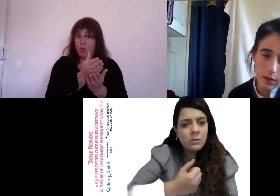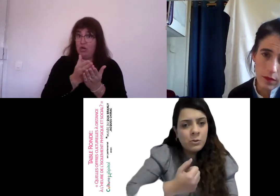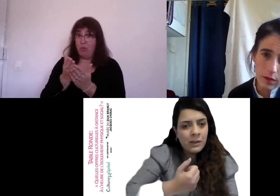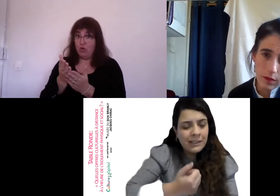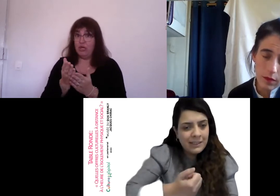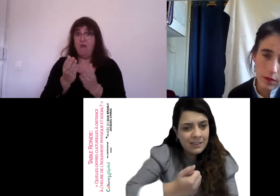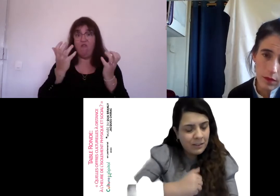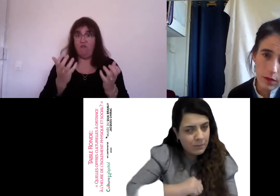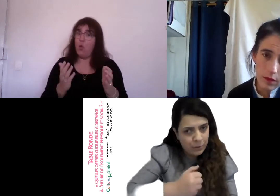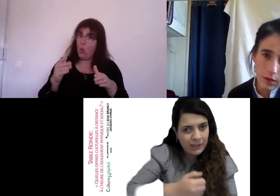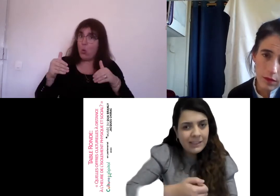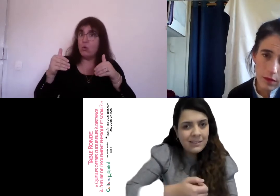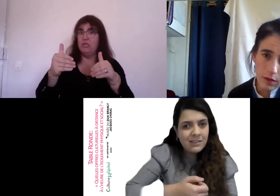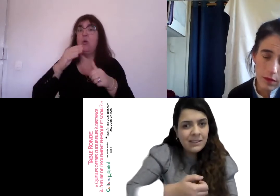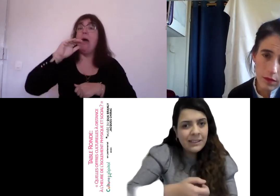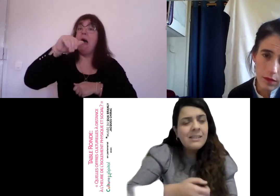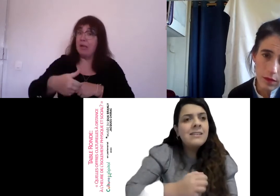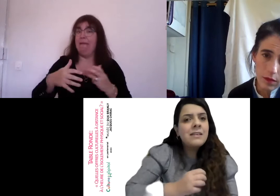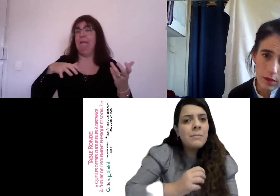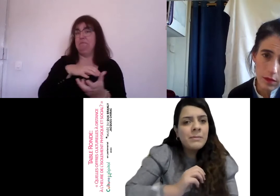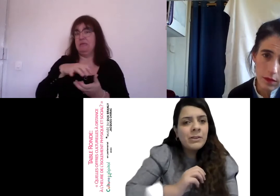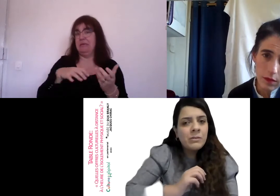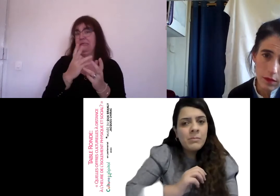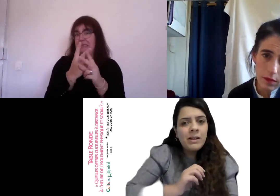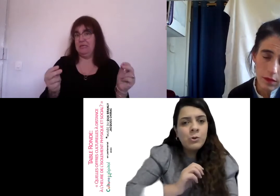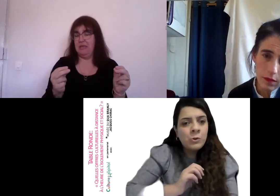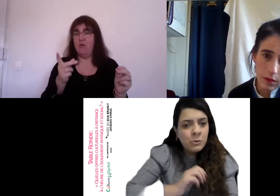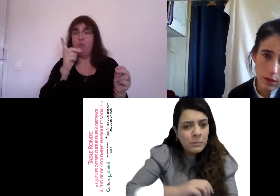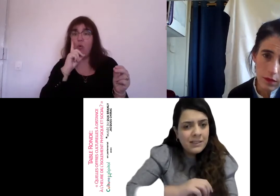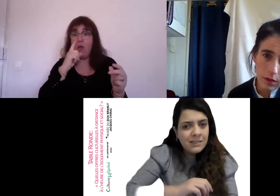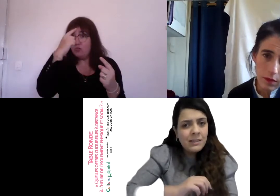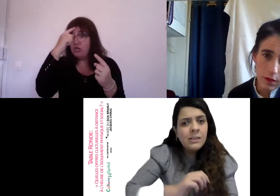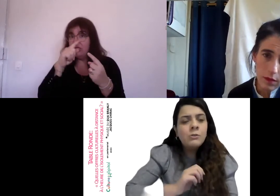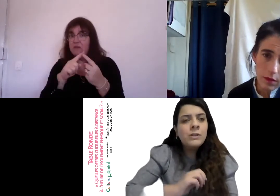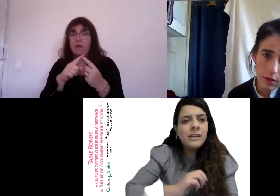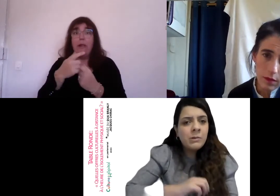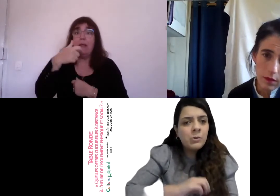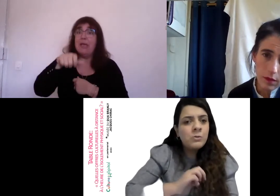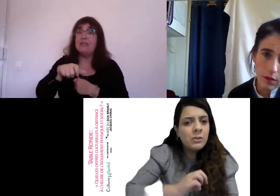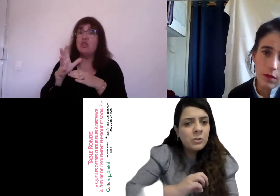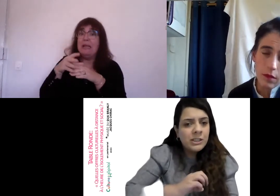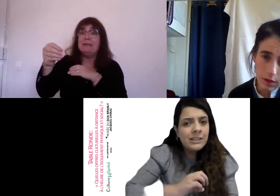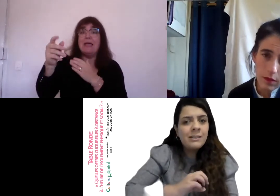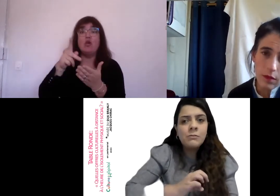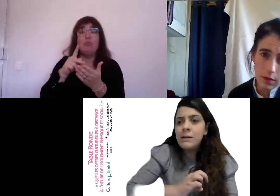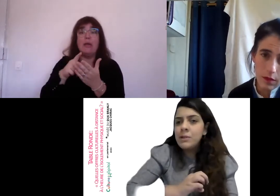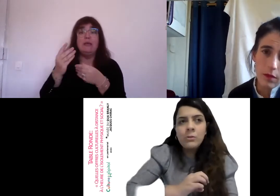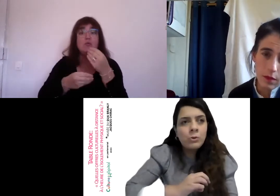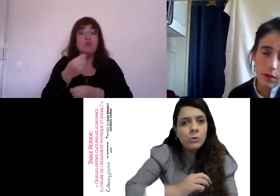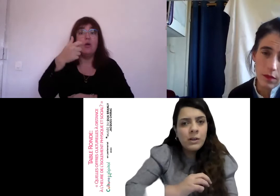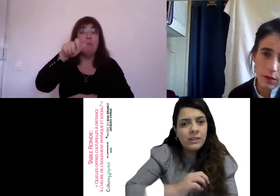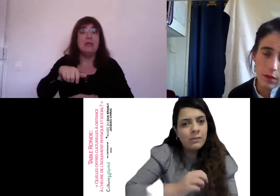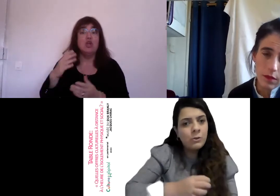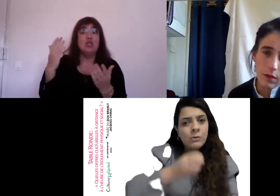plus de la crise sanitaire, ça permet quand même aux non-parisiens ou carrément aux étrangers qui n'ont pas